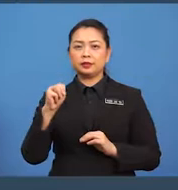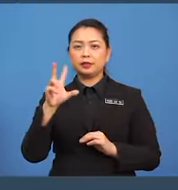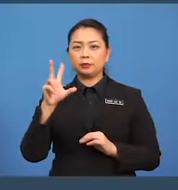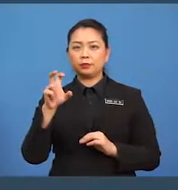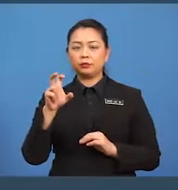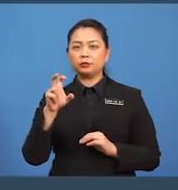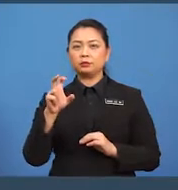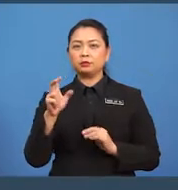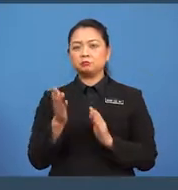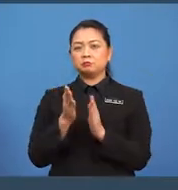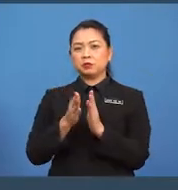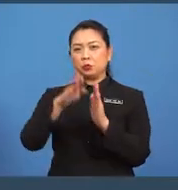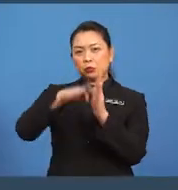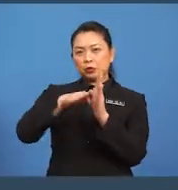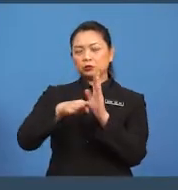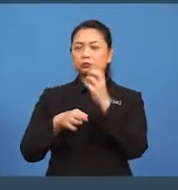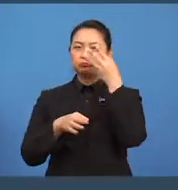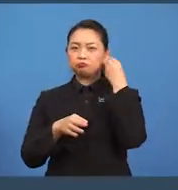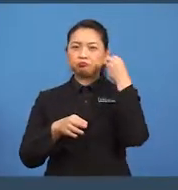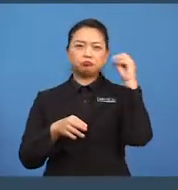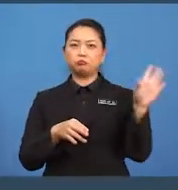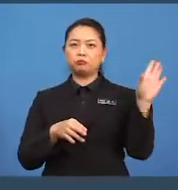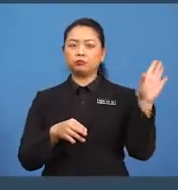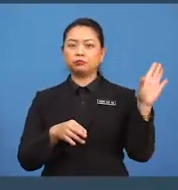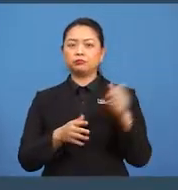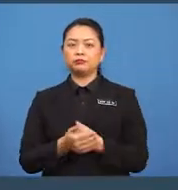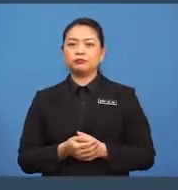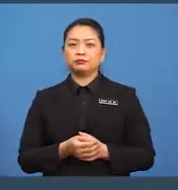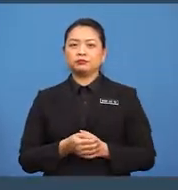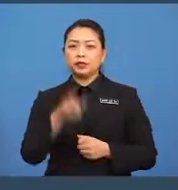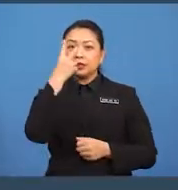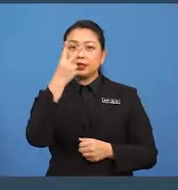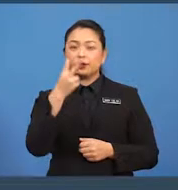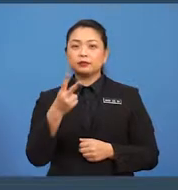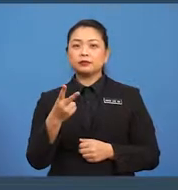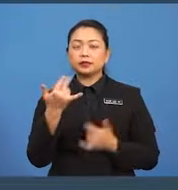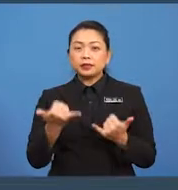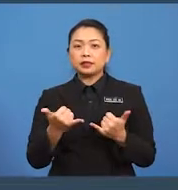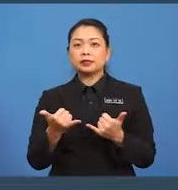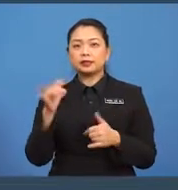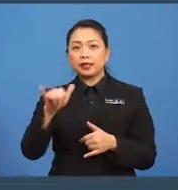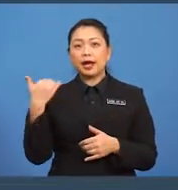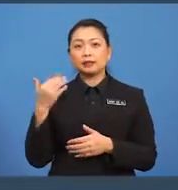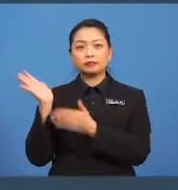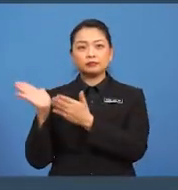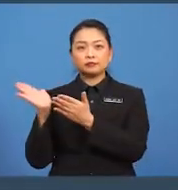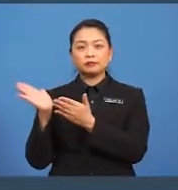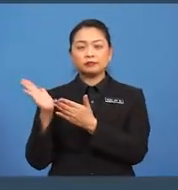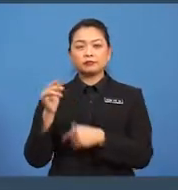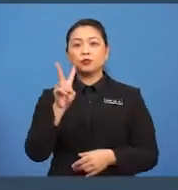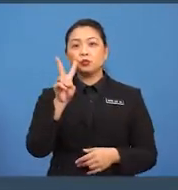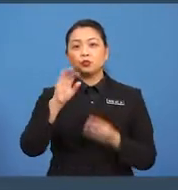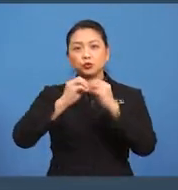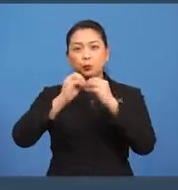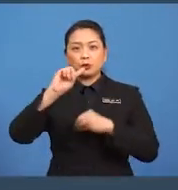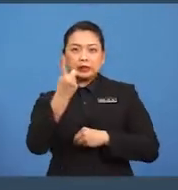akan diabaikan. Mari kita perhatikan item-item yang tinggal. Jika kita lihat, hanya dua